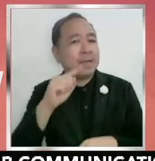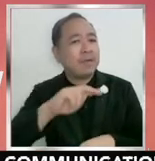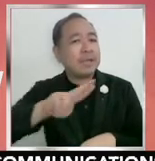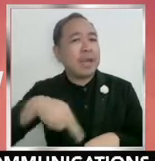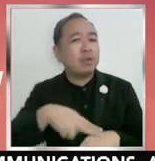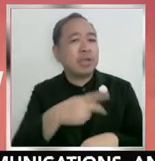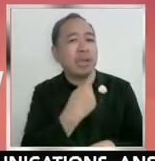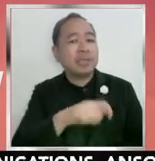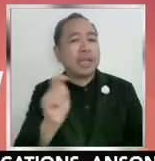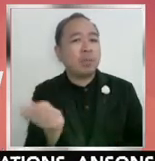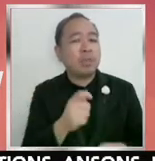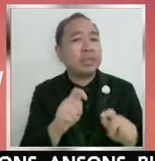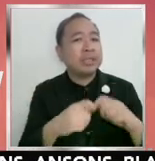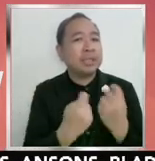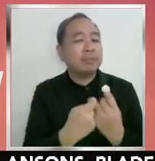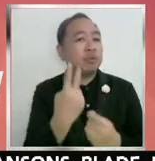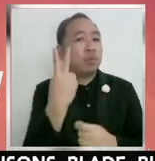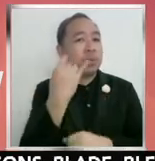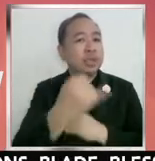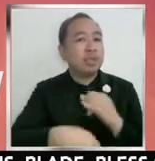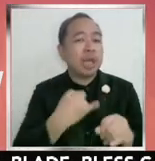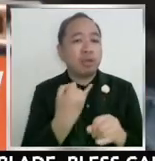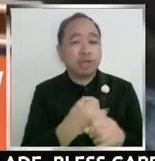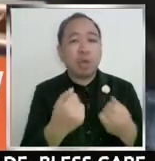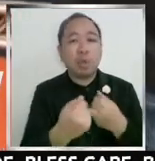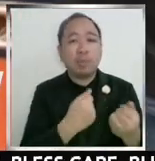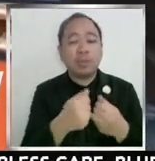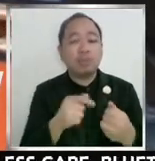sa dalawang international competition sa Taipei, Taiwan.